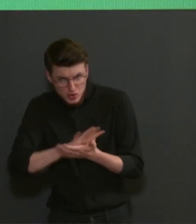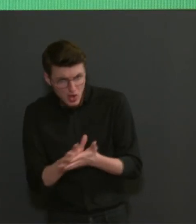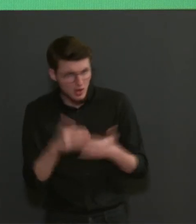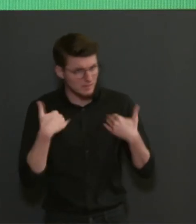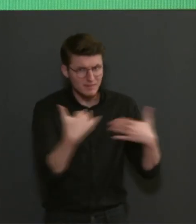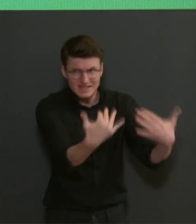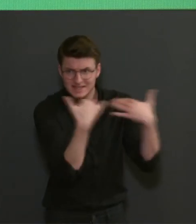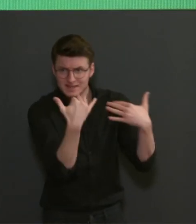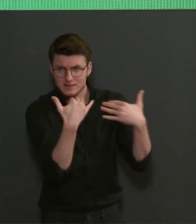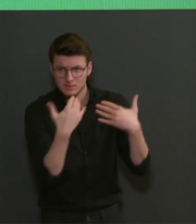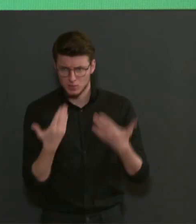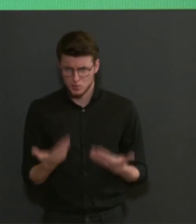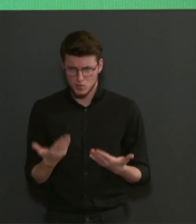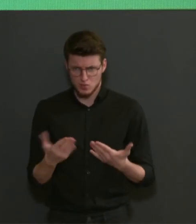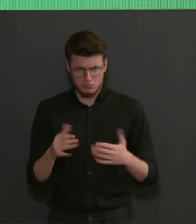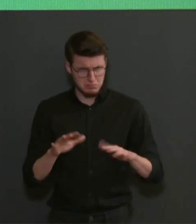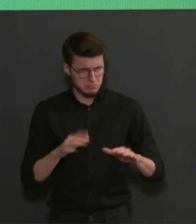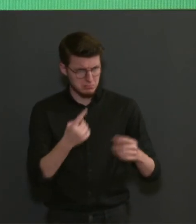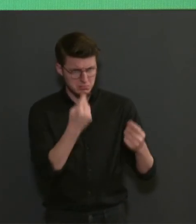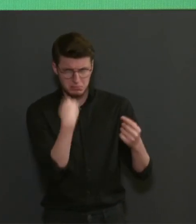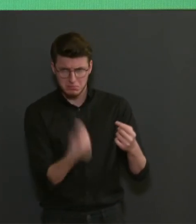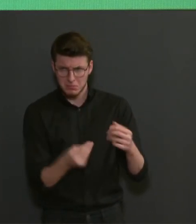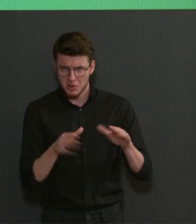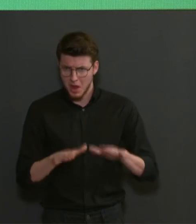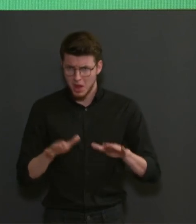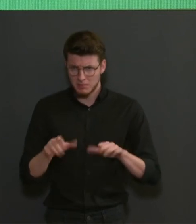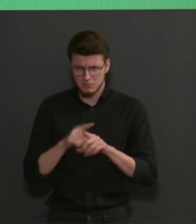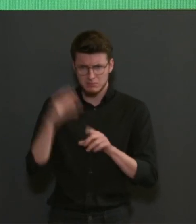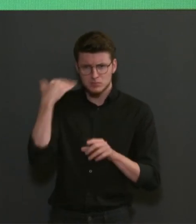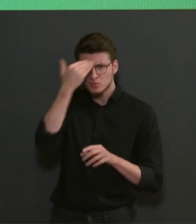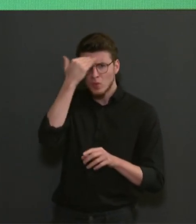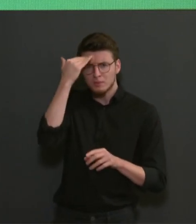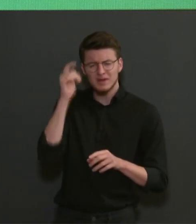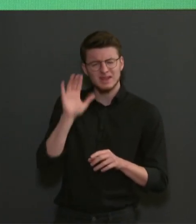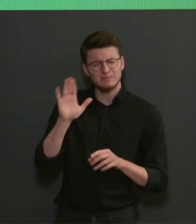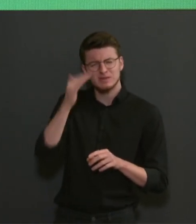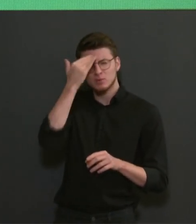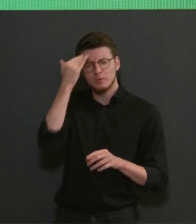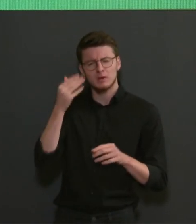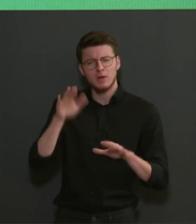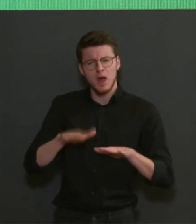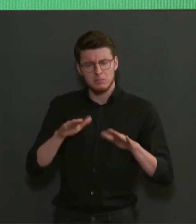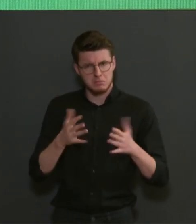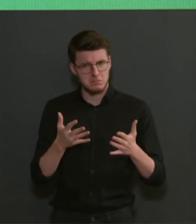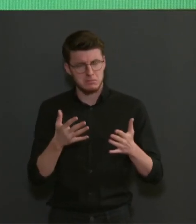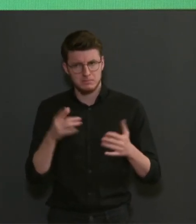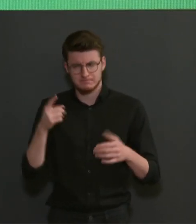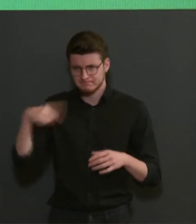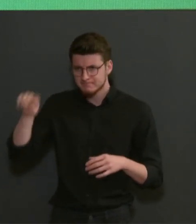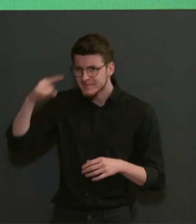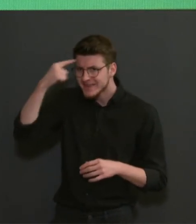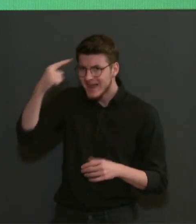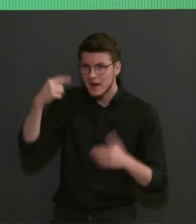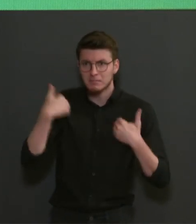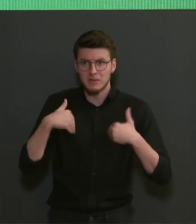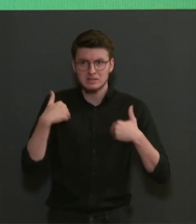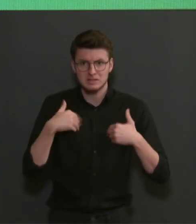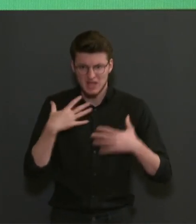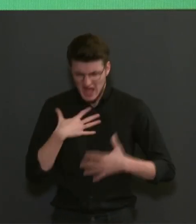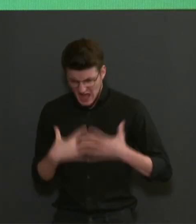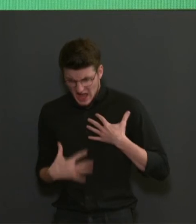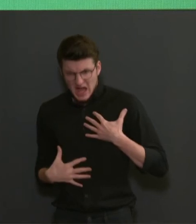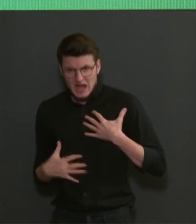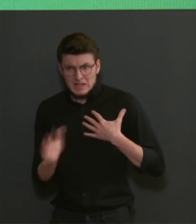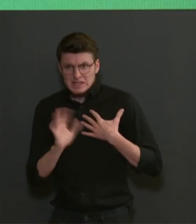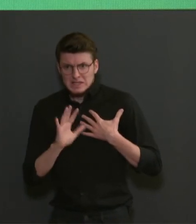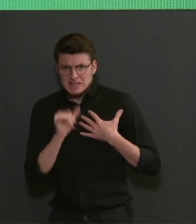wachten om hun huisarts te consulteren of om naar het ziekenhuis te gaan, omdat ze denken dat er geen plaats of